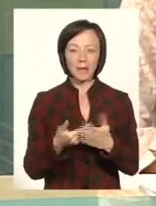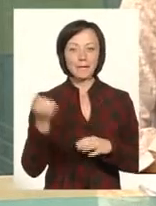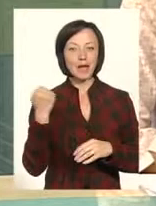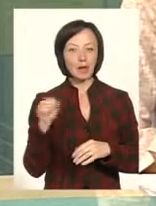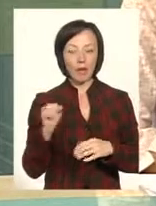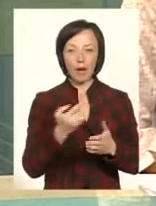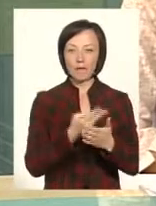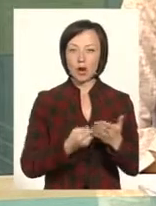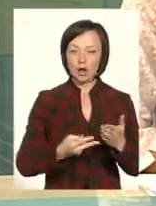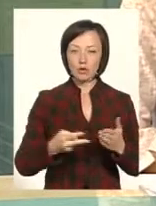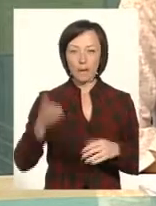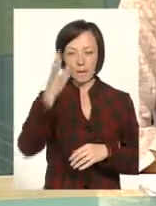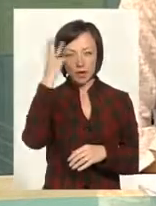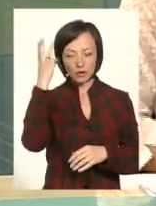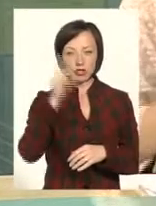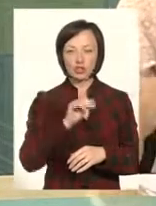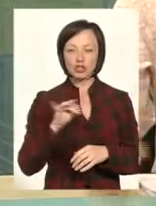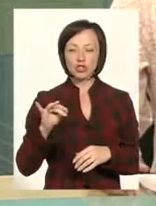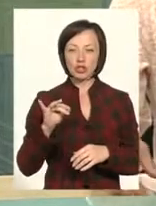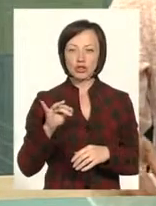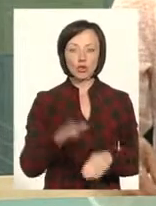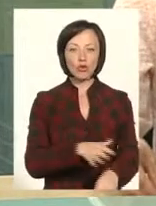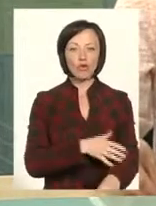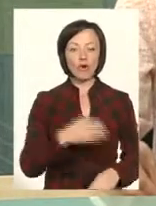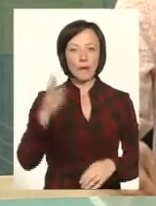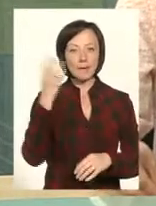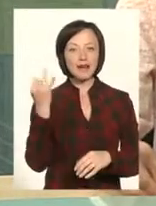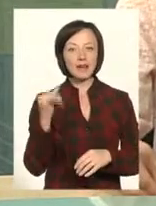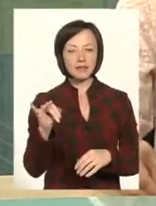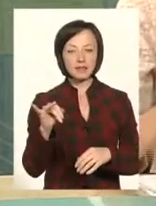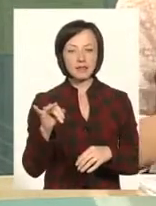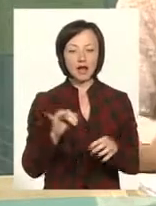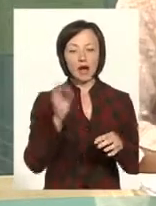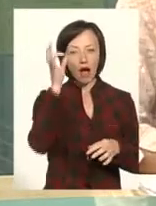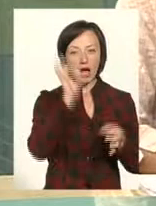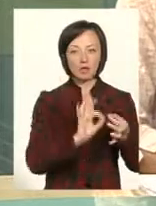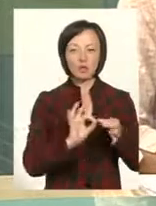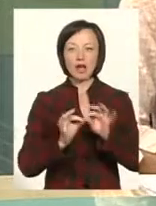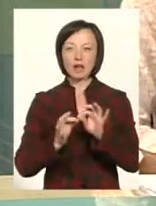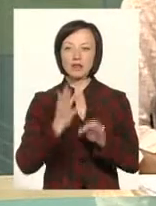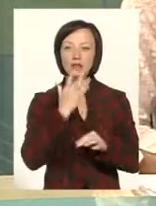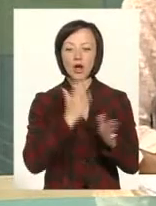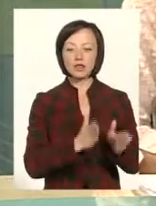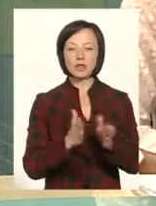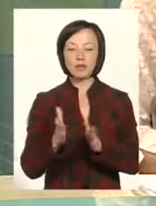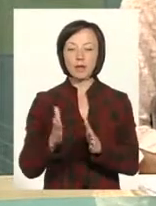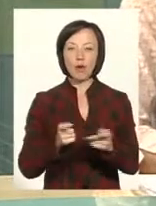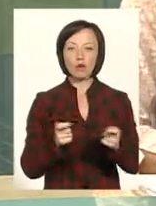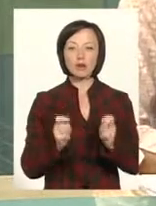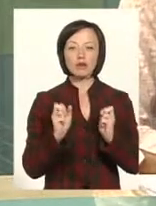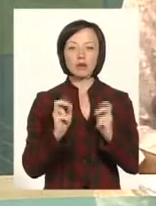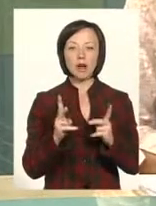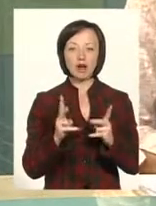перемог та поразок обласного центру. Чудово Хмельницький асоціюватиметься в національній системі координат